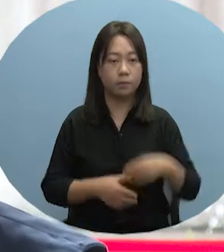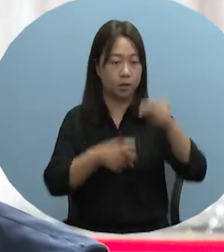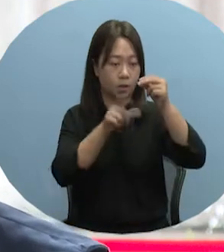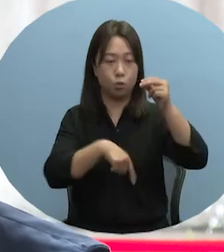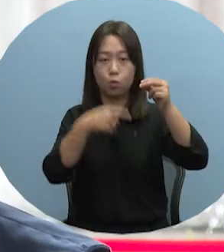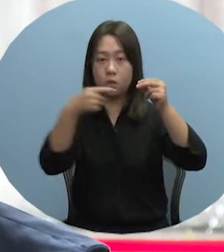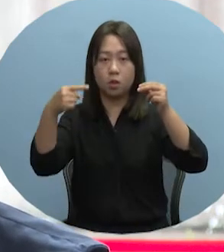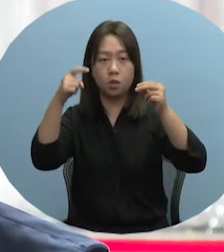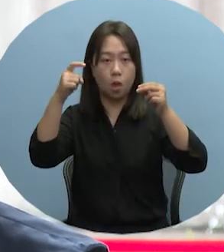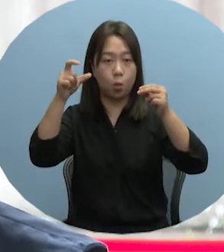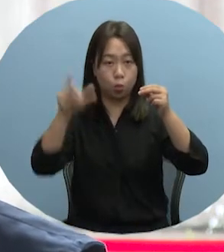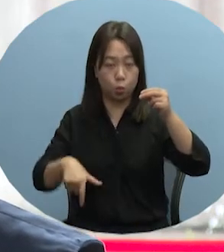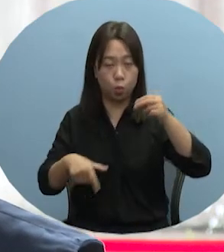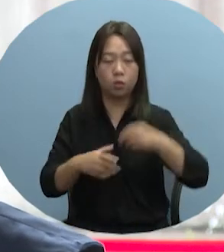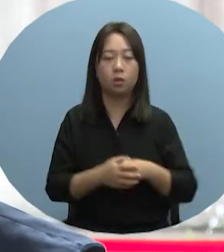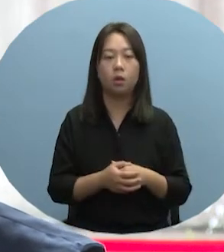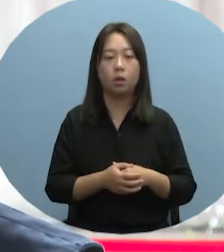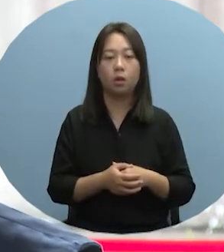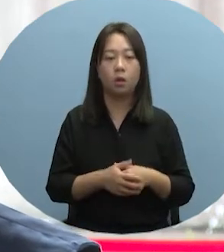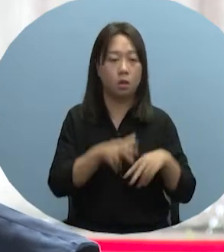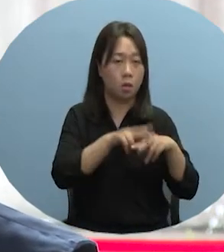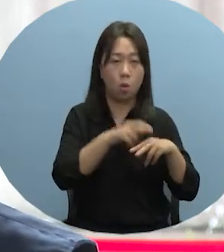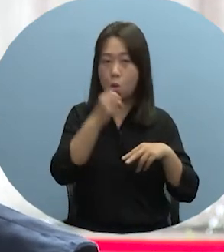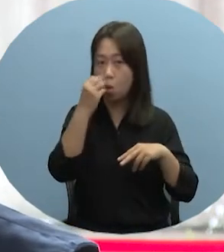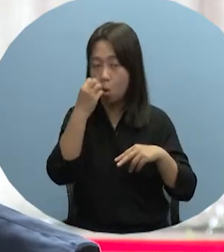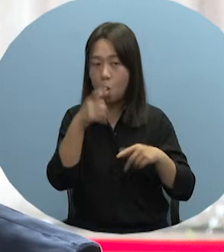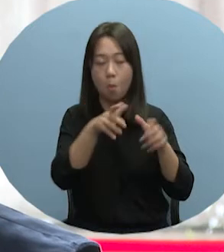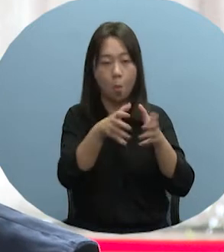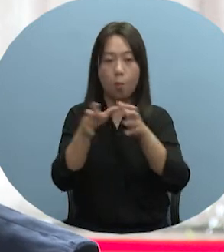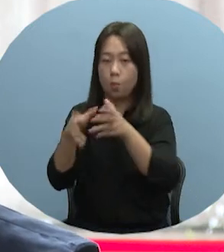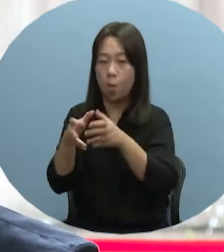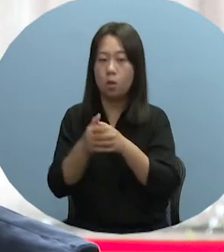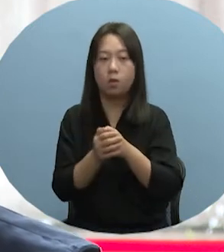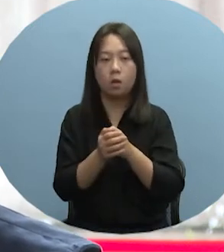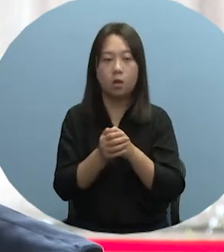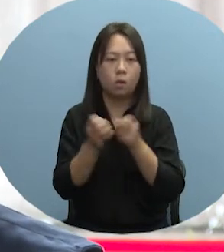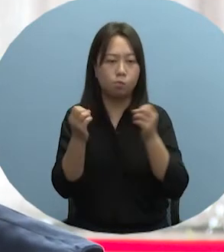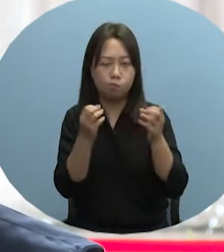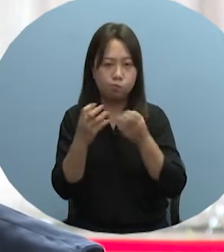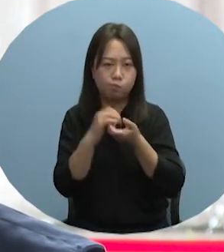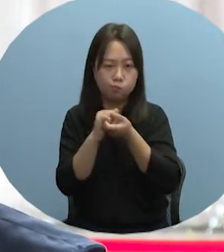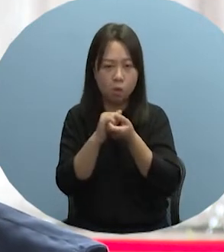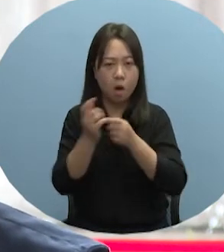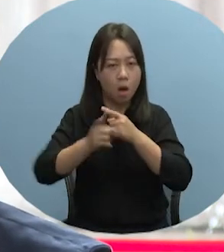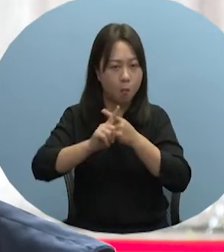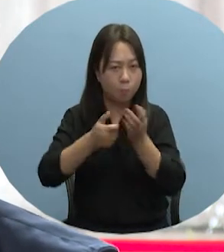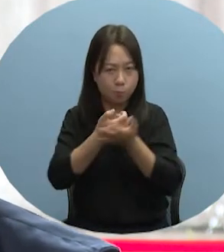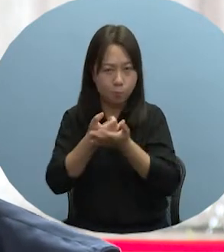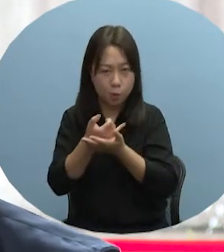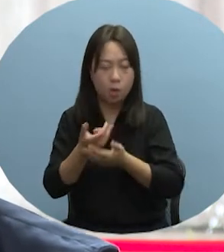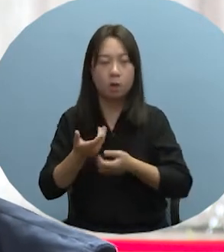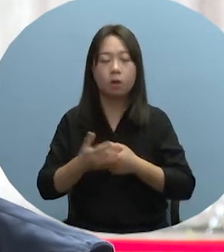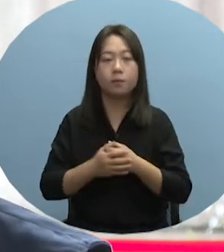在七月至九月里面呢，两地的部门深入情报分析和风险研判的工